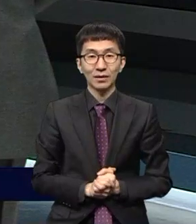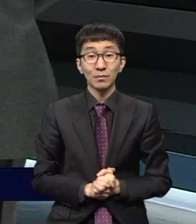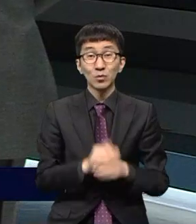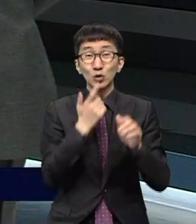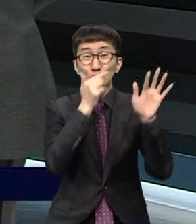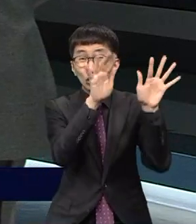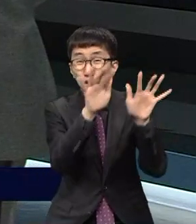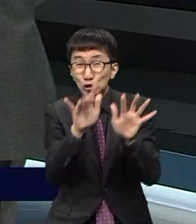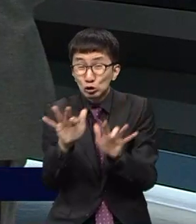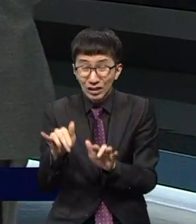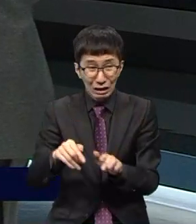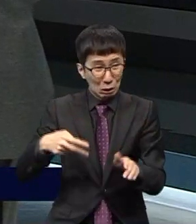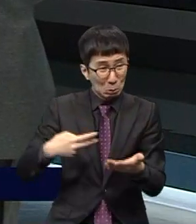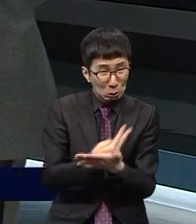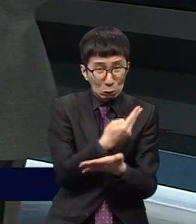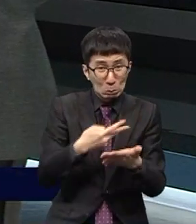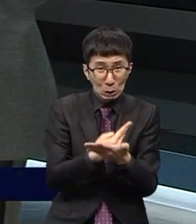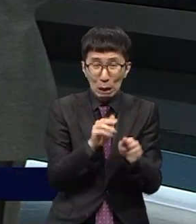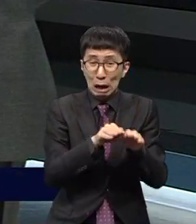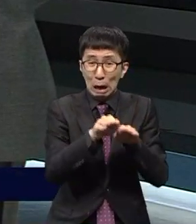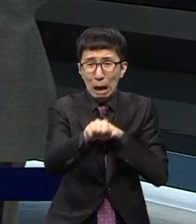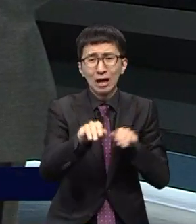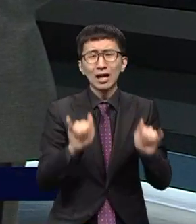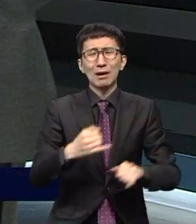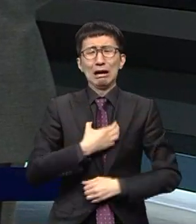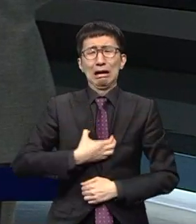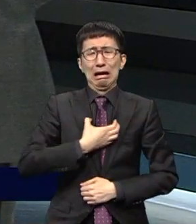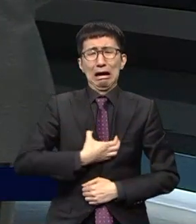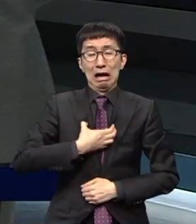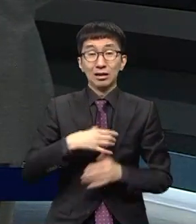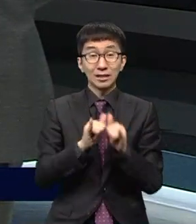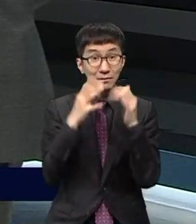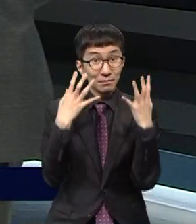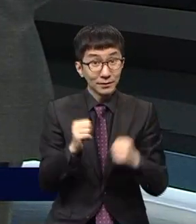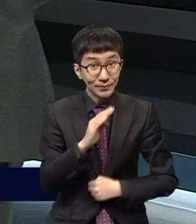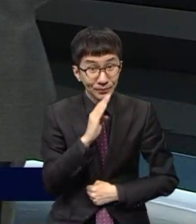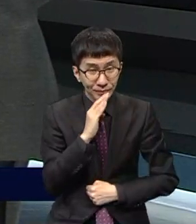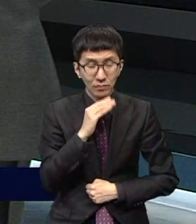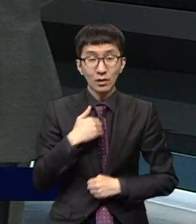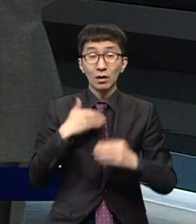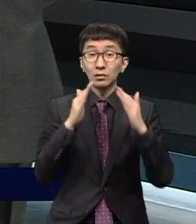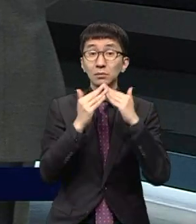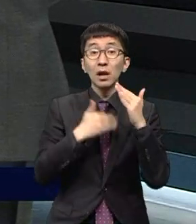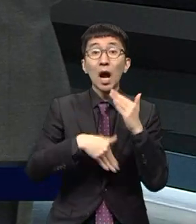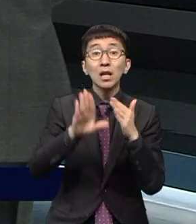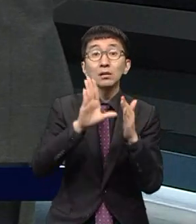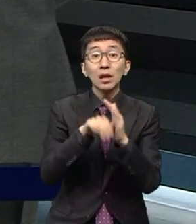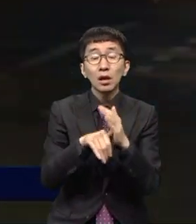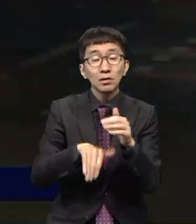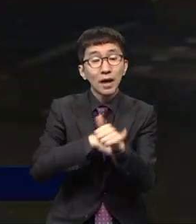눈 때문에 길 미끄럽고 또차 밀리면 어쩌나 걱정했던 분 많은데 오늘 퇴근길은 어땠습니까?